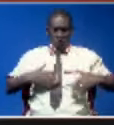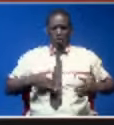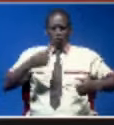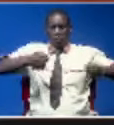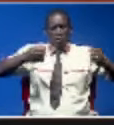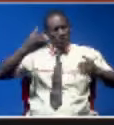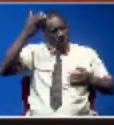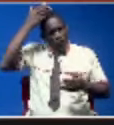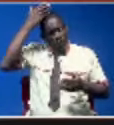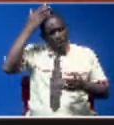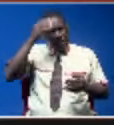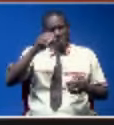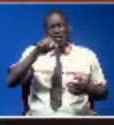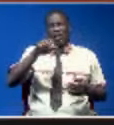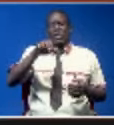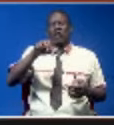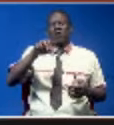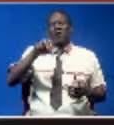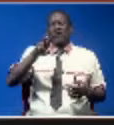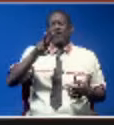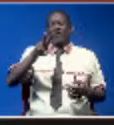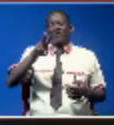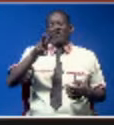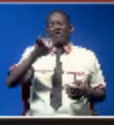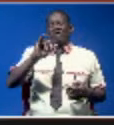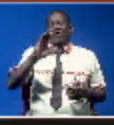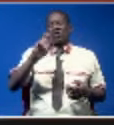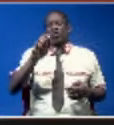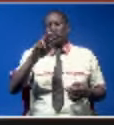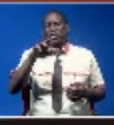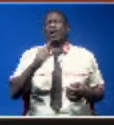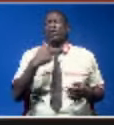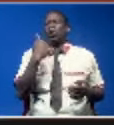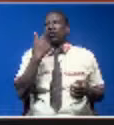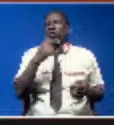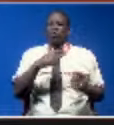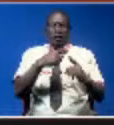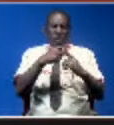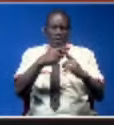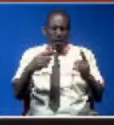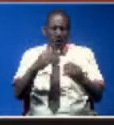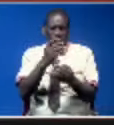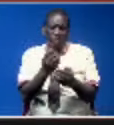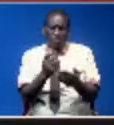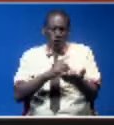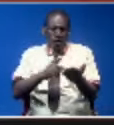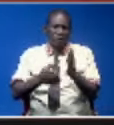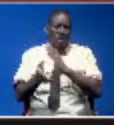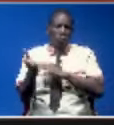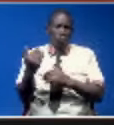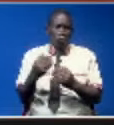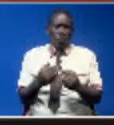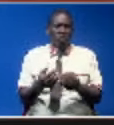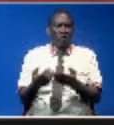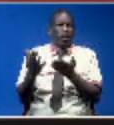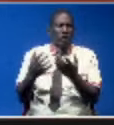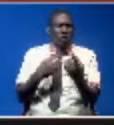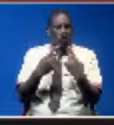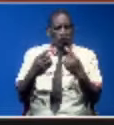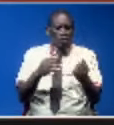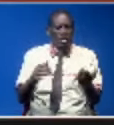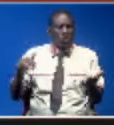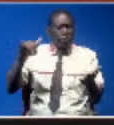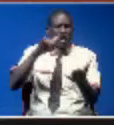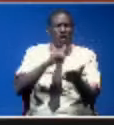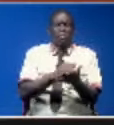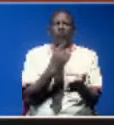Mumbua aliyeuwawa wiki chache zilizopita ulipowasilishwa katika eneo hilo. Wakizungumza katika uwanja wa ndege wa Mwili jijini